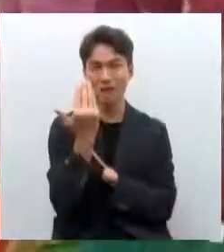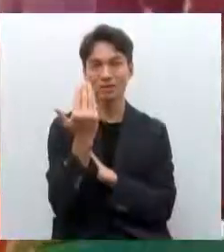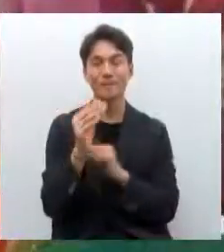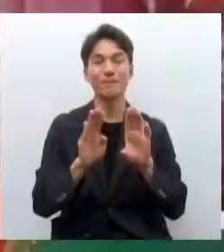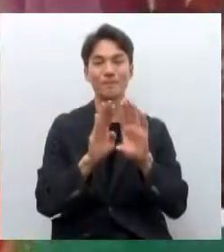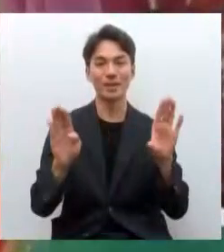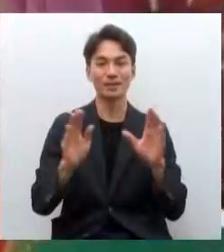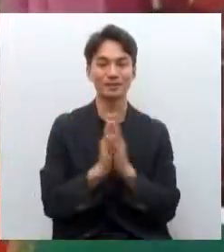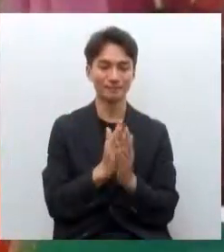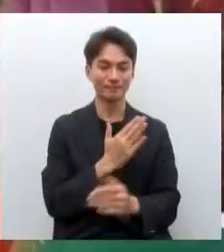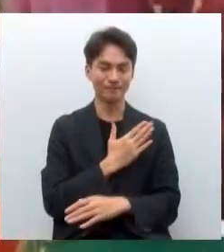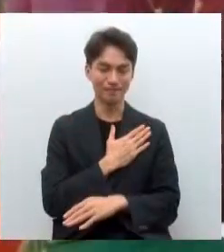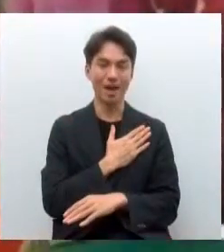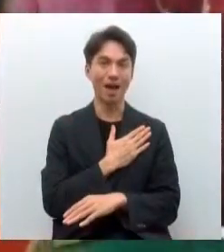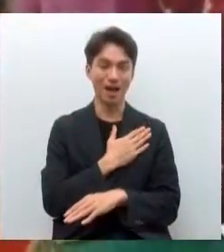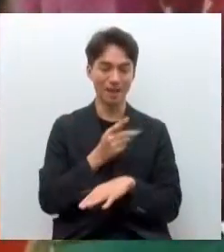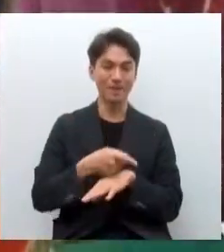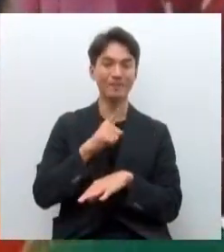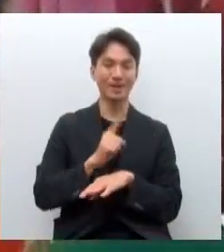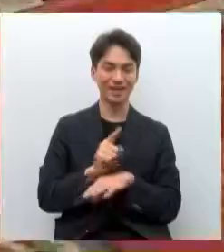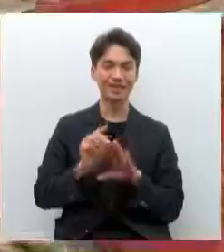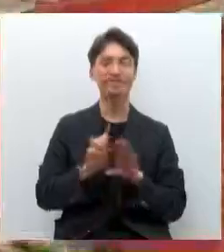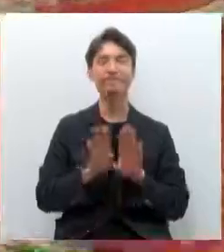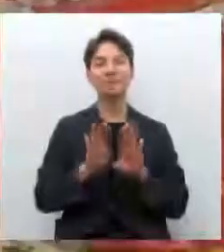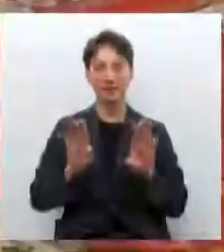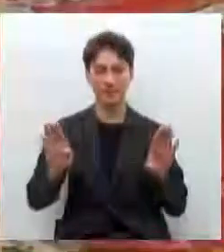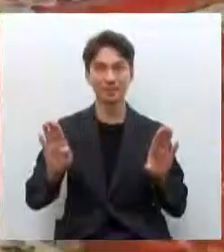งพ่อเจ้าคณะภาค4ได้เมตตามาเป็นองค์ประธานในพิธีเปิด